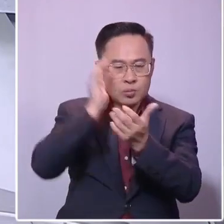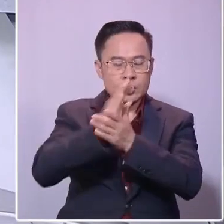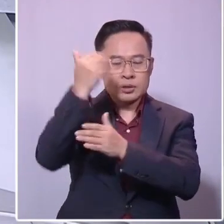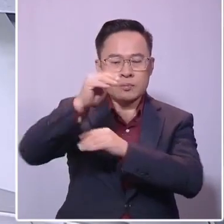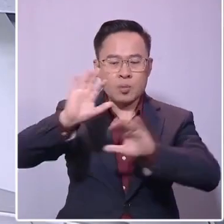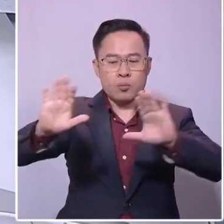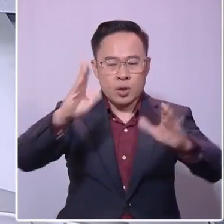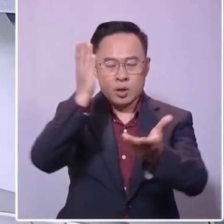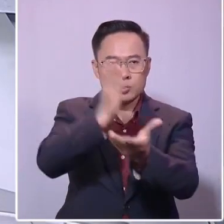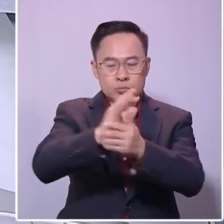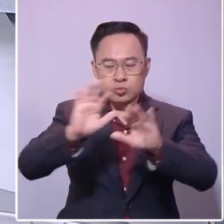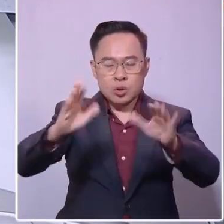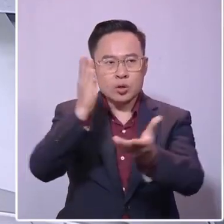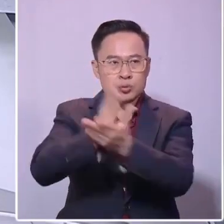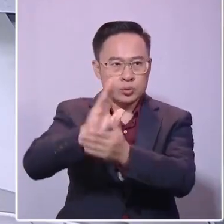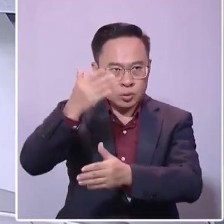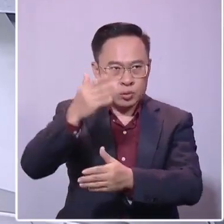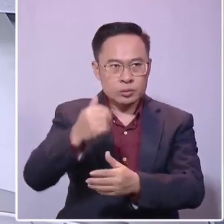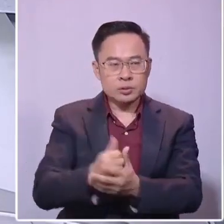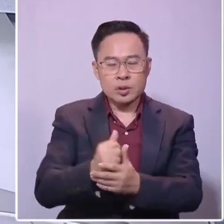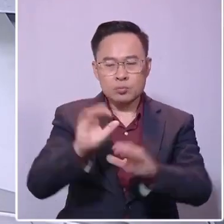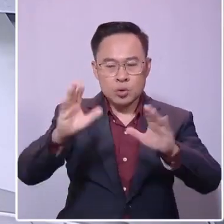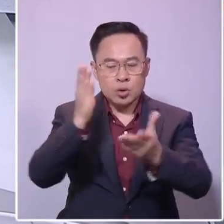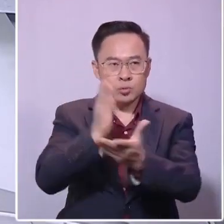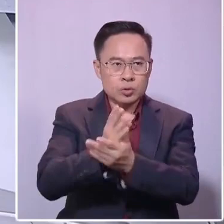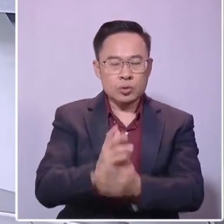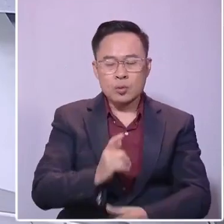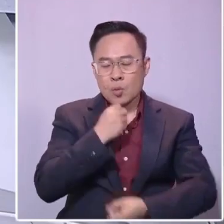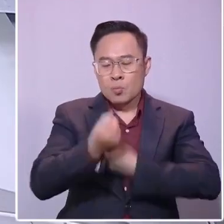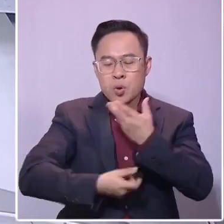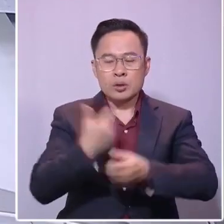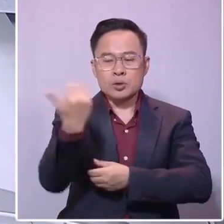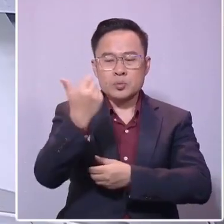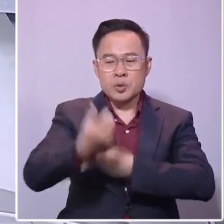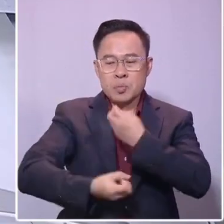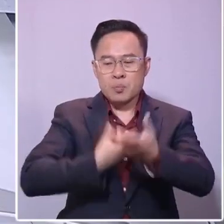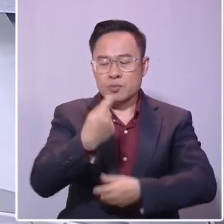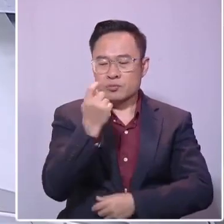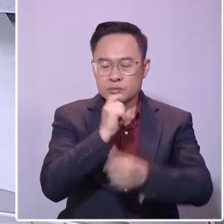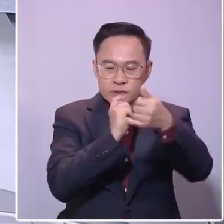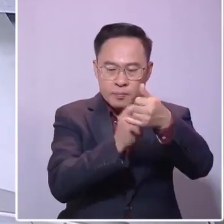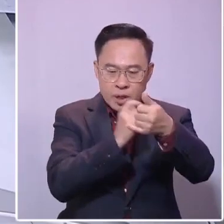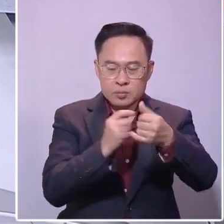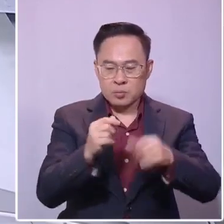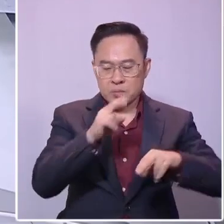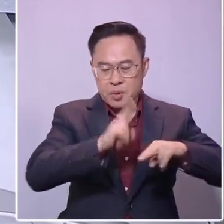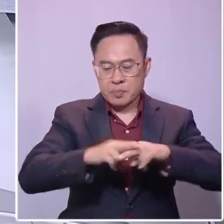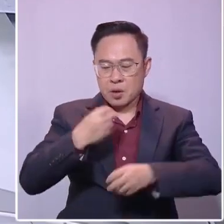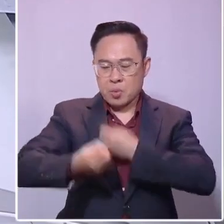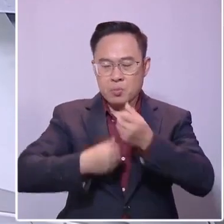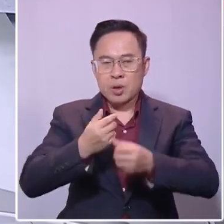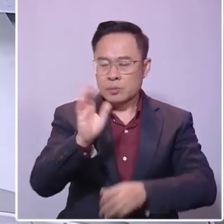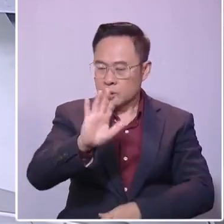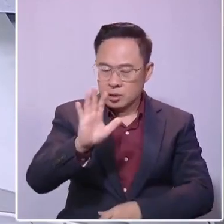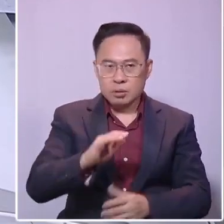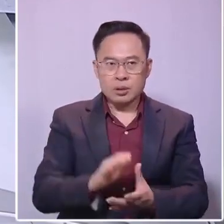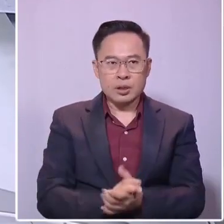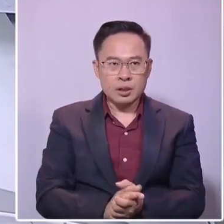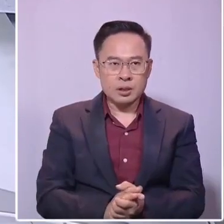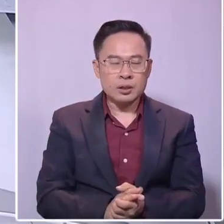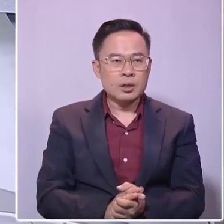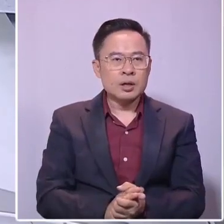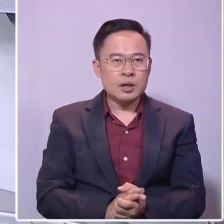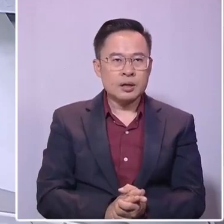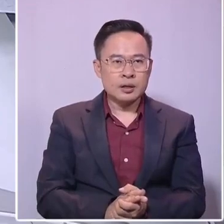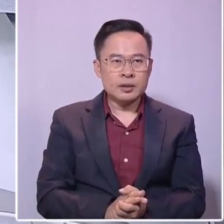หนึ่งทั้ง 2ฝ่ายก็น้อมรับว่าจะไม่ไม่ให้สัมภาษณ์ไม่พูดในประเด็นนี้ละแล้วก็มีการตั้งโฆษกขึ้นมาที่จะให้ข่าวเรื่อง